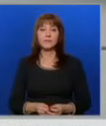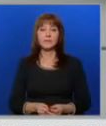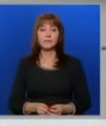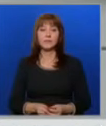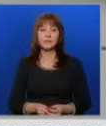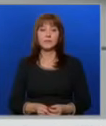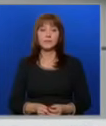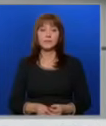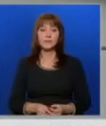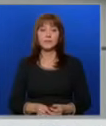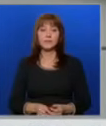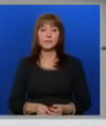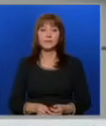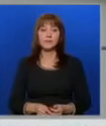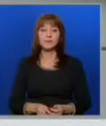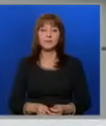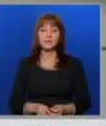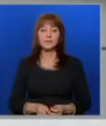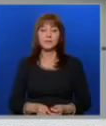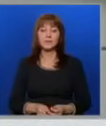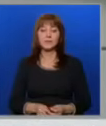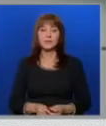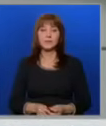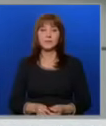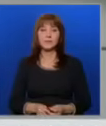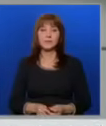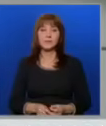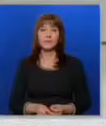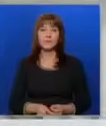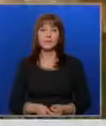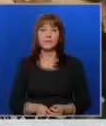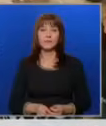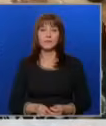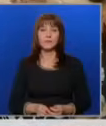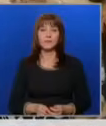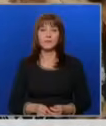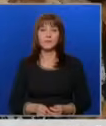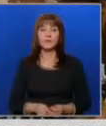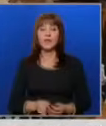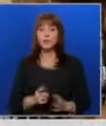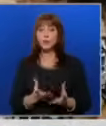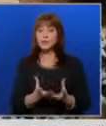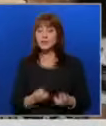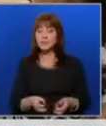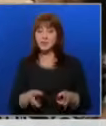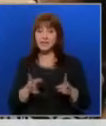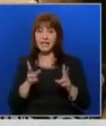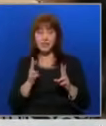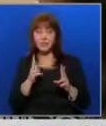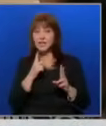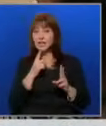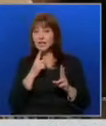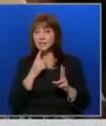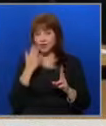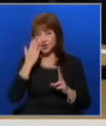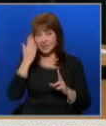изрично. Че трябва да е в квадрата. Ако са така едно на едно, да ги сложим. Докато се вземат решения за валидните бюлетини на